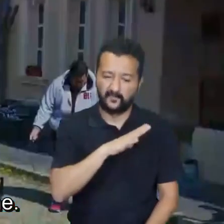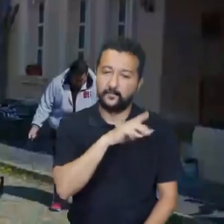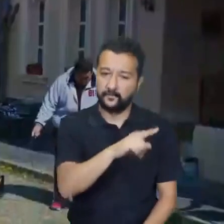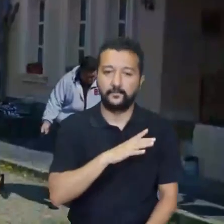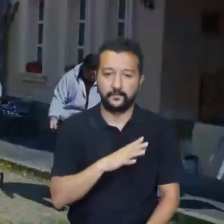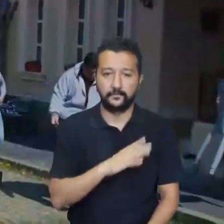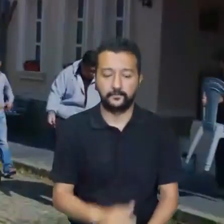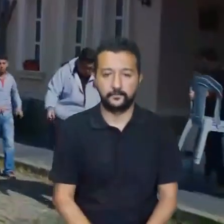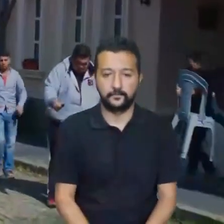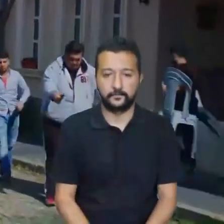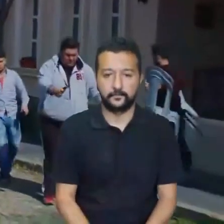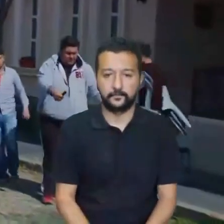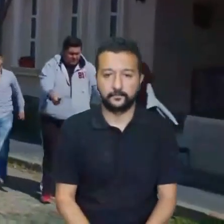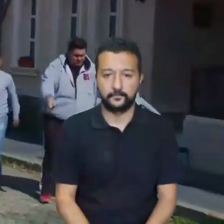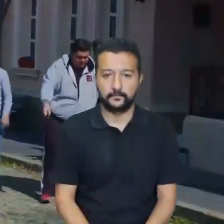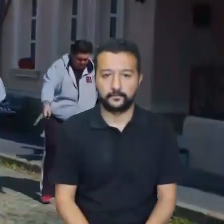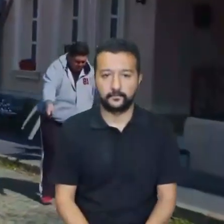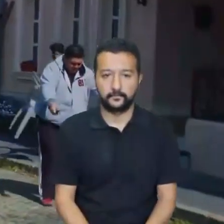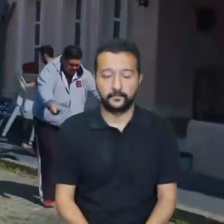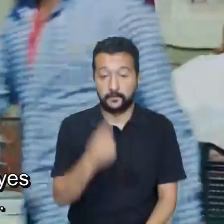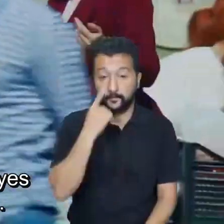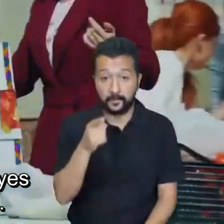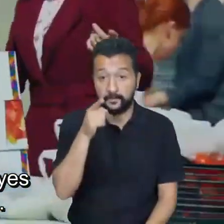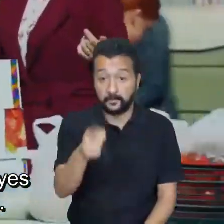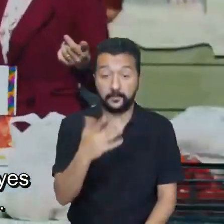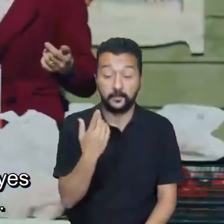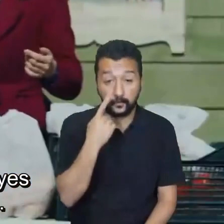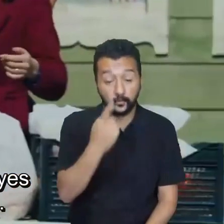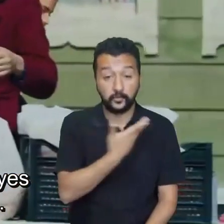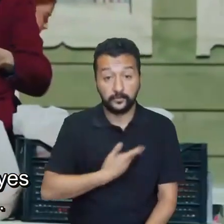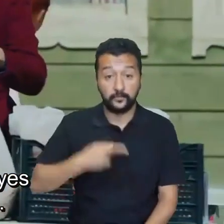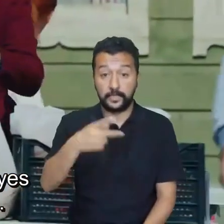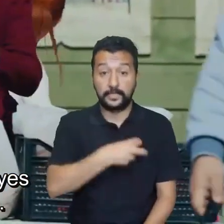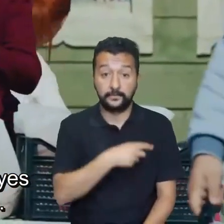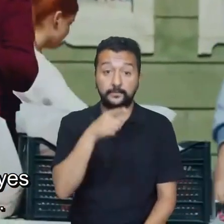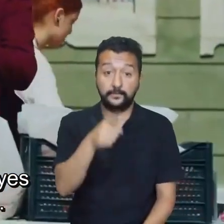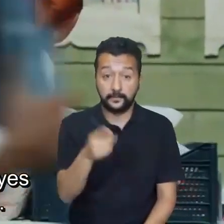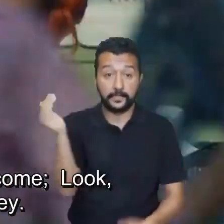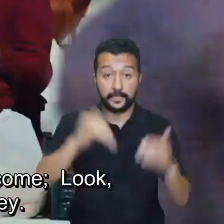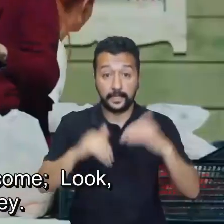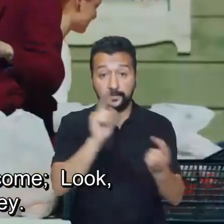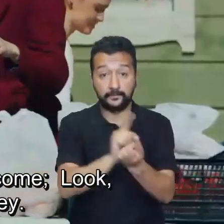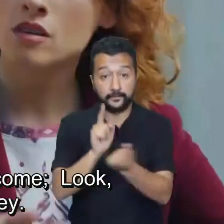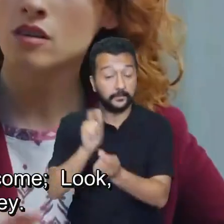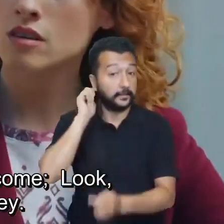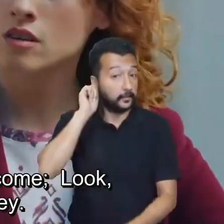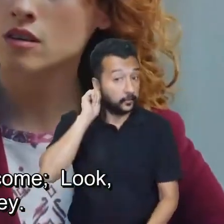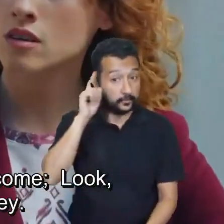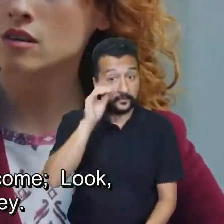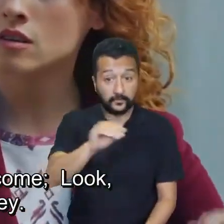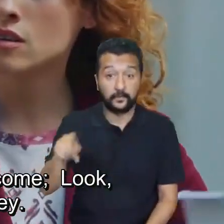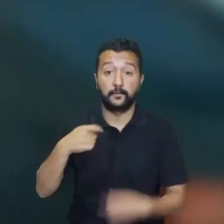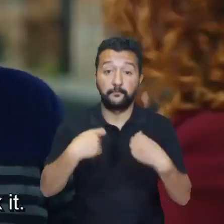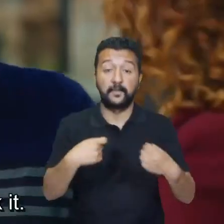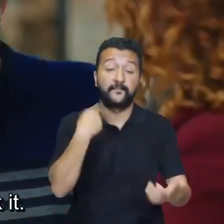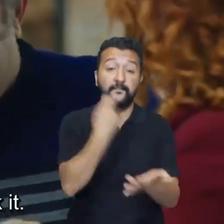tane. Tüm mahalleli el birliğiyle yerleştiriyorlar. Yalnız gözünü seveyim aşkım. Yani gelenleri sıkı sıkı tembihle. Bak bunlara dünya